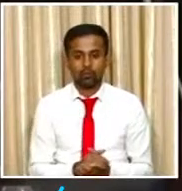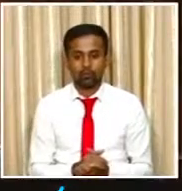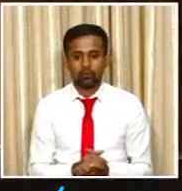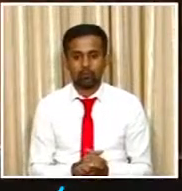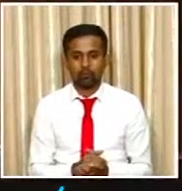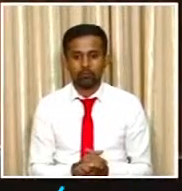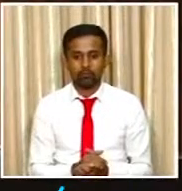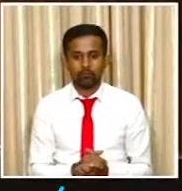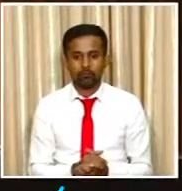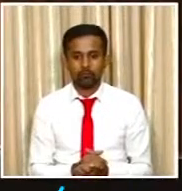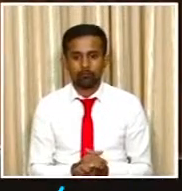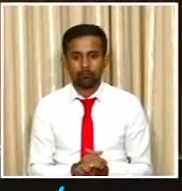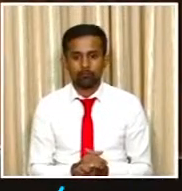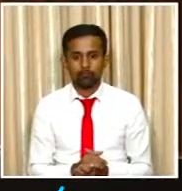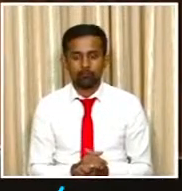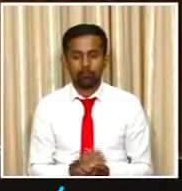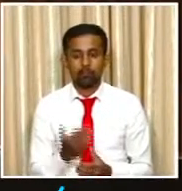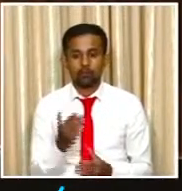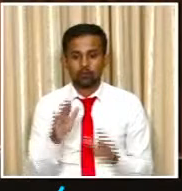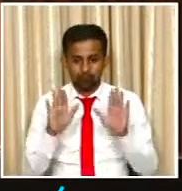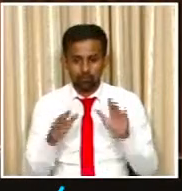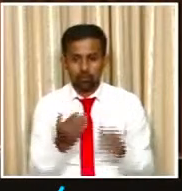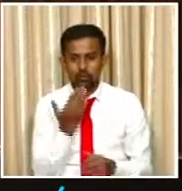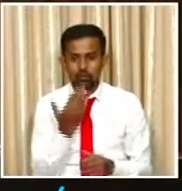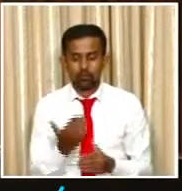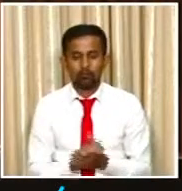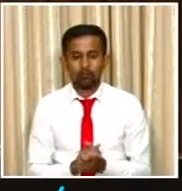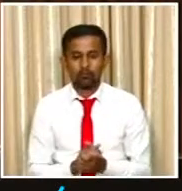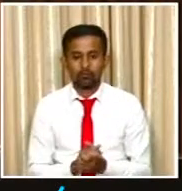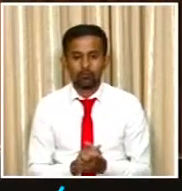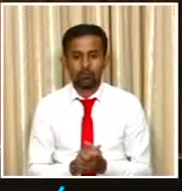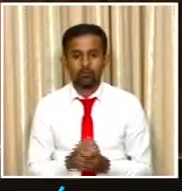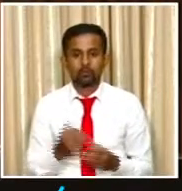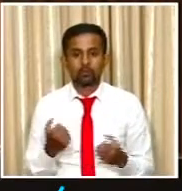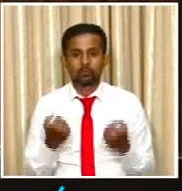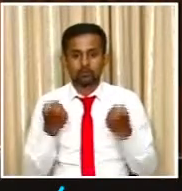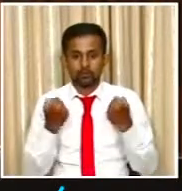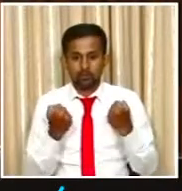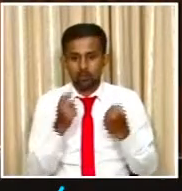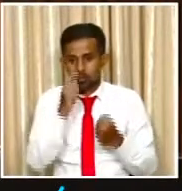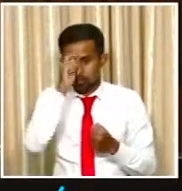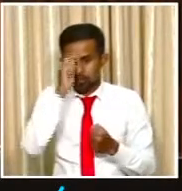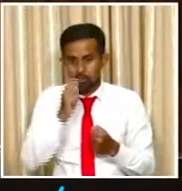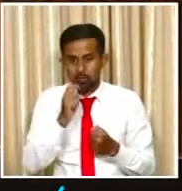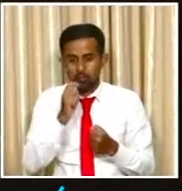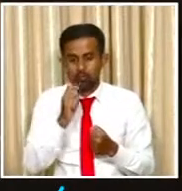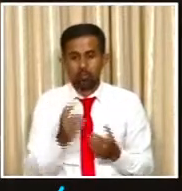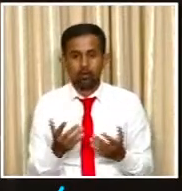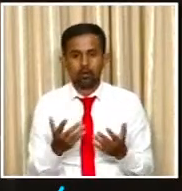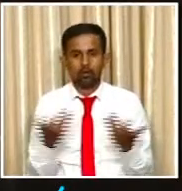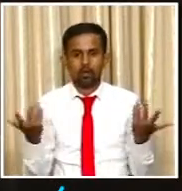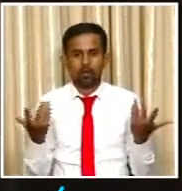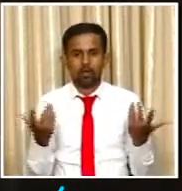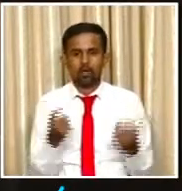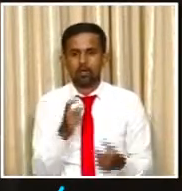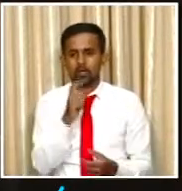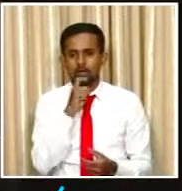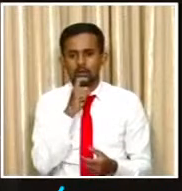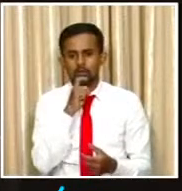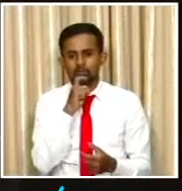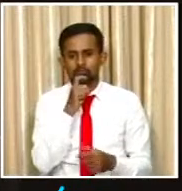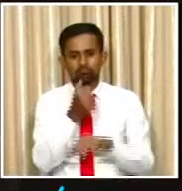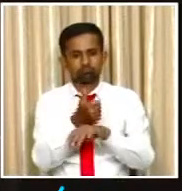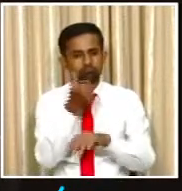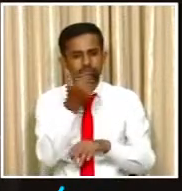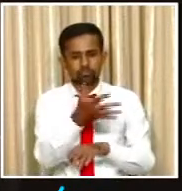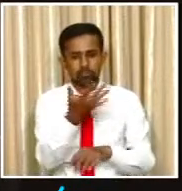you. Sit. Thank you. ගරු සභාපතිතුමා නෑ අධිකරණයට අපහාස කරා ඔබතුමා ඊයේ